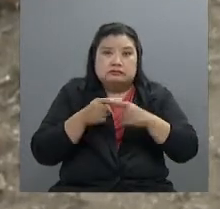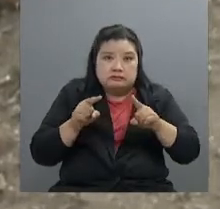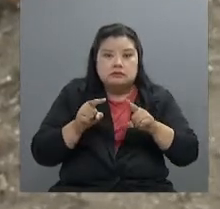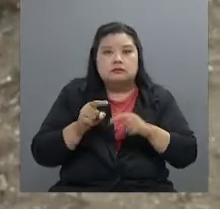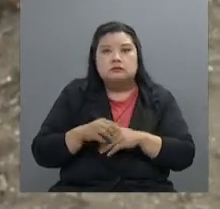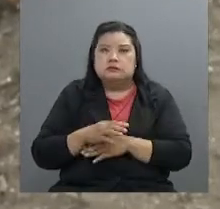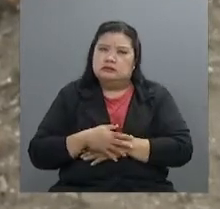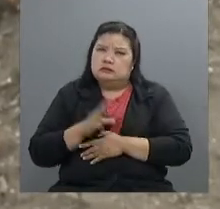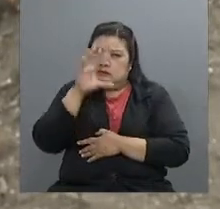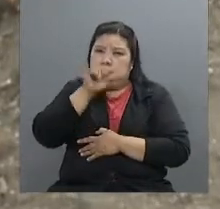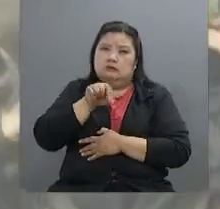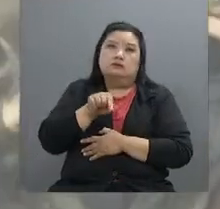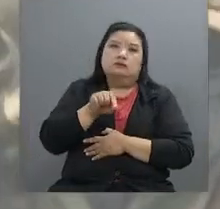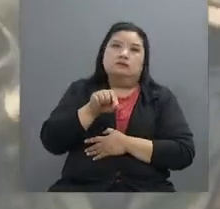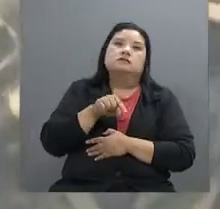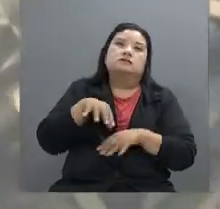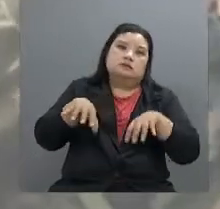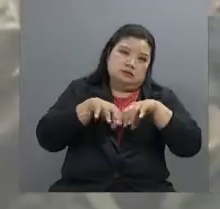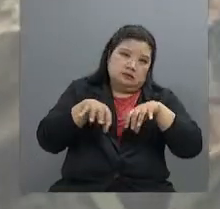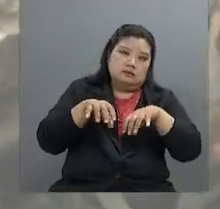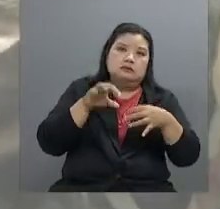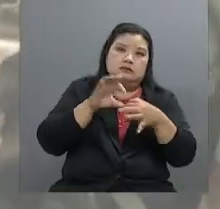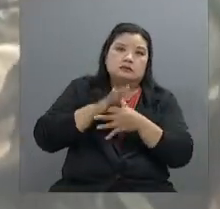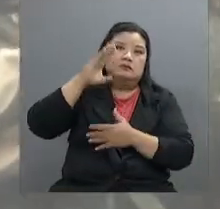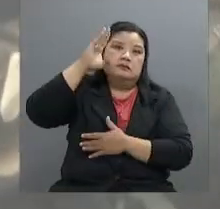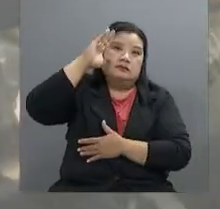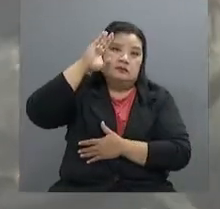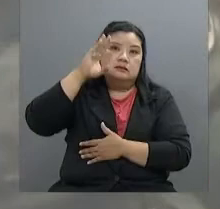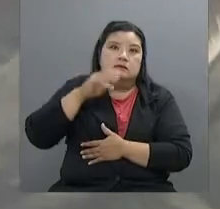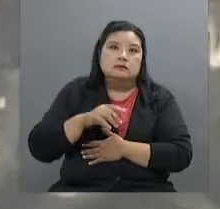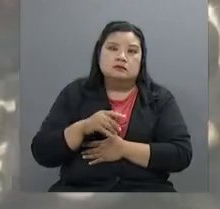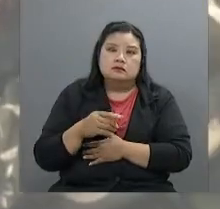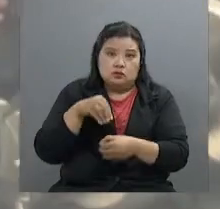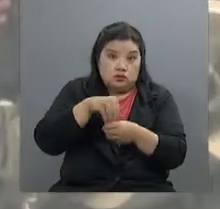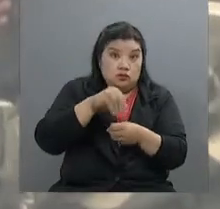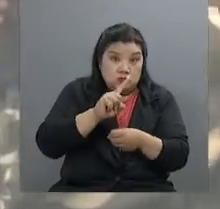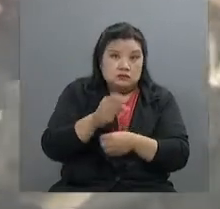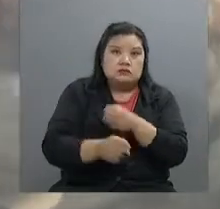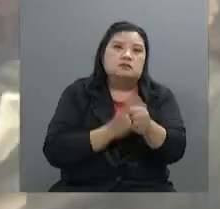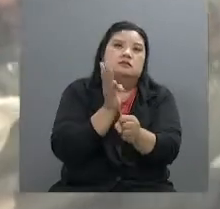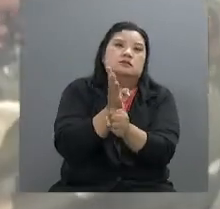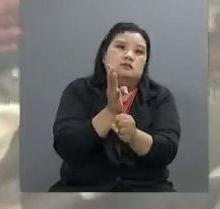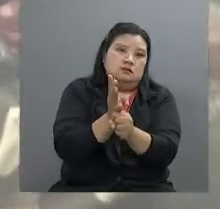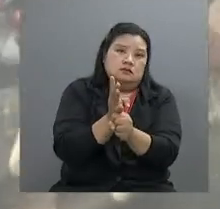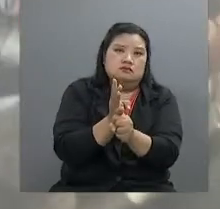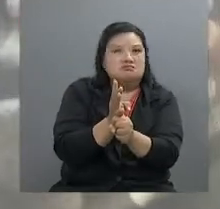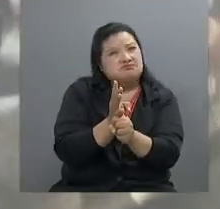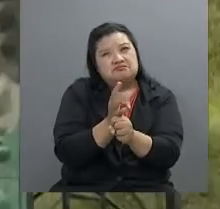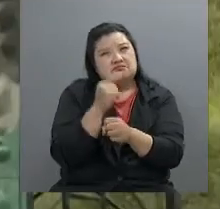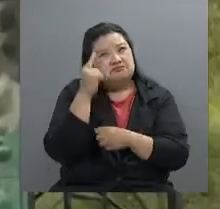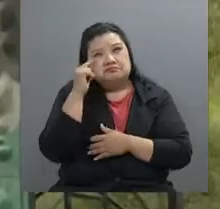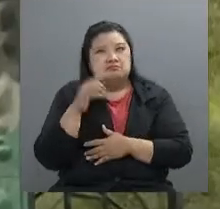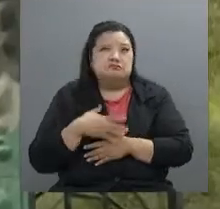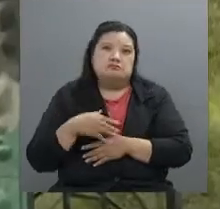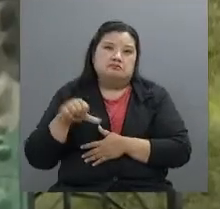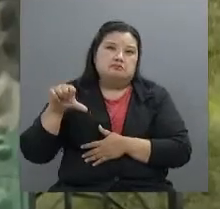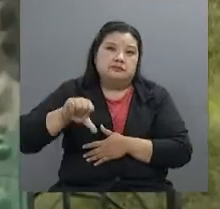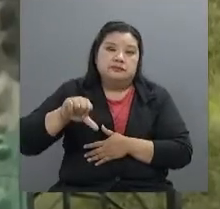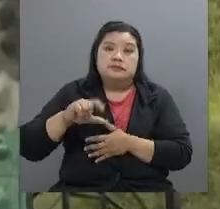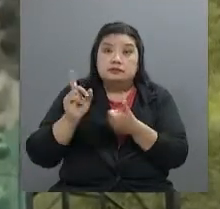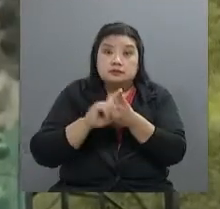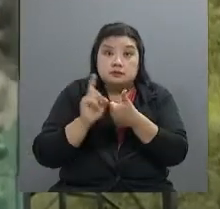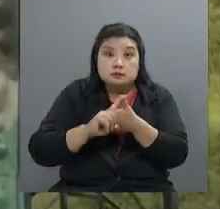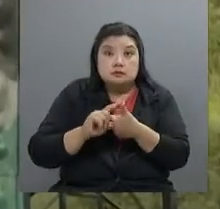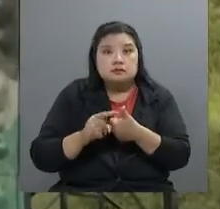การปรับโครงสร้างด้วยการให้ทหารประจำการแค่ 4ปีไม่น่าจะส่งผลดีค่ะข้อแรกคือทำให้เยาวชน